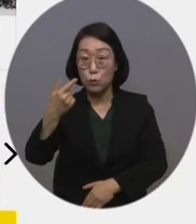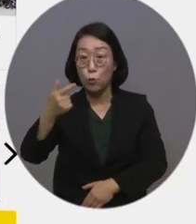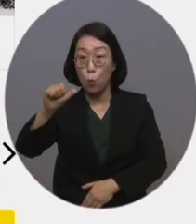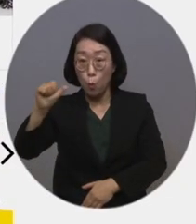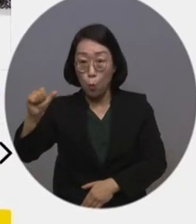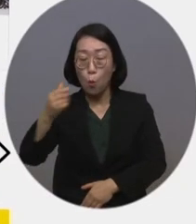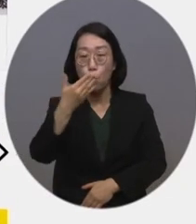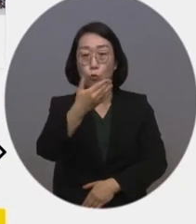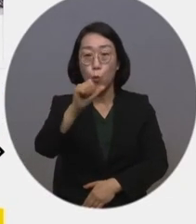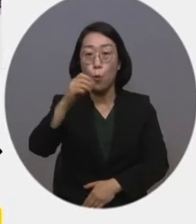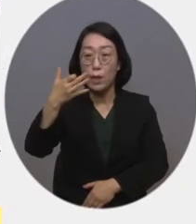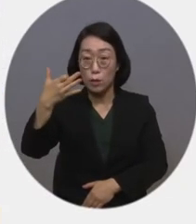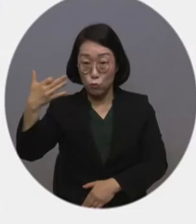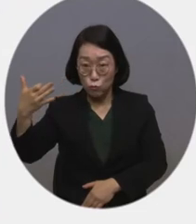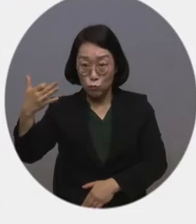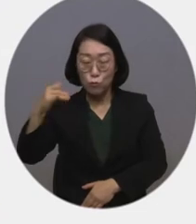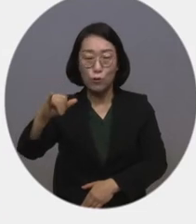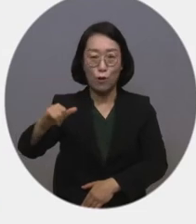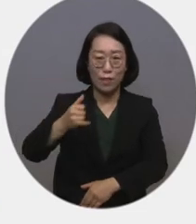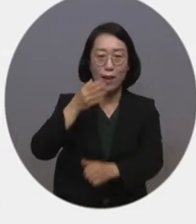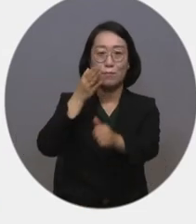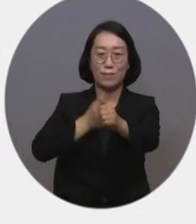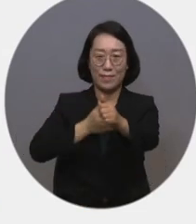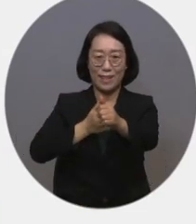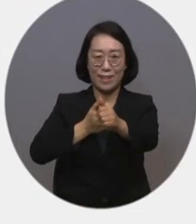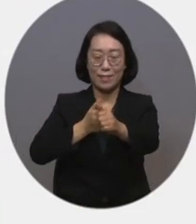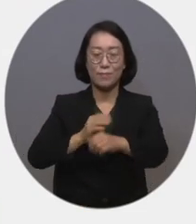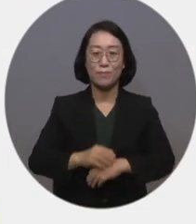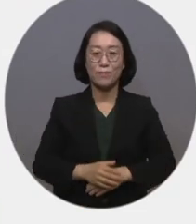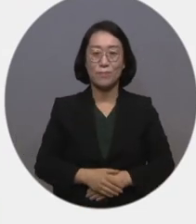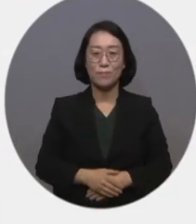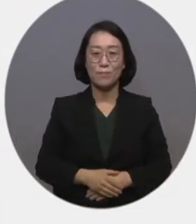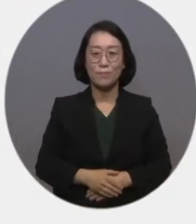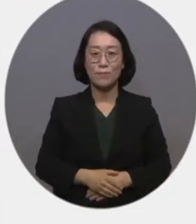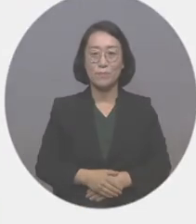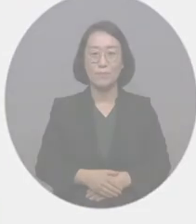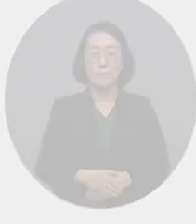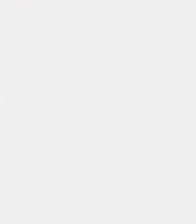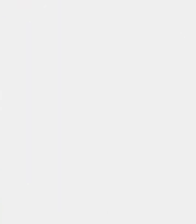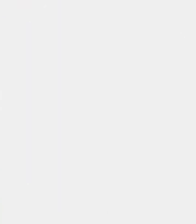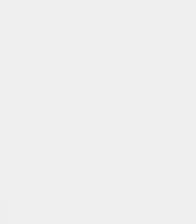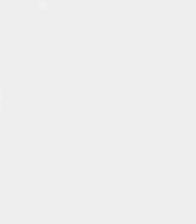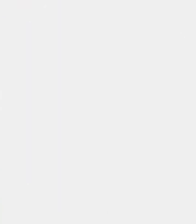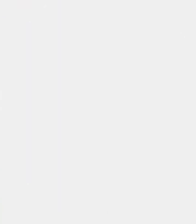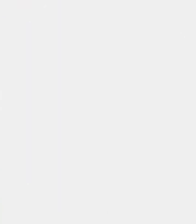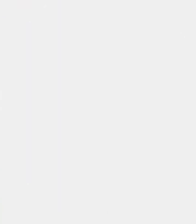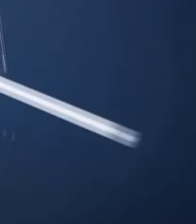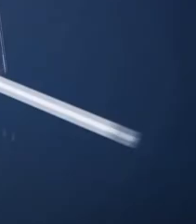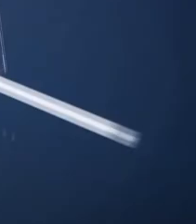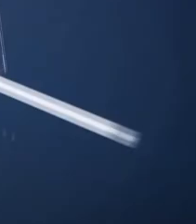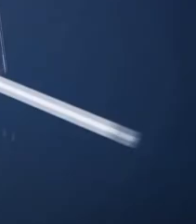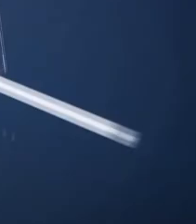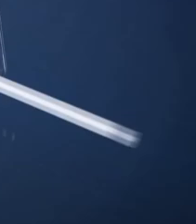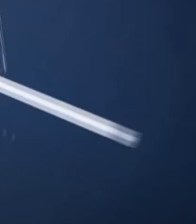전화번호 02-2655-9519로 많은 제보 바랍니다.